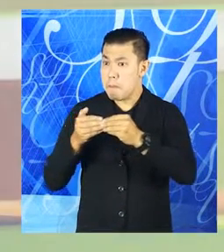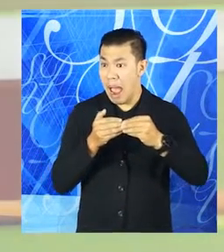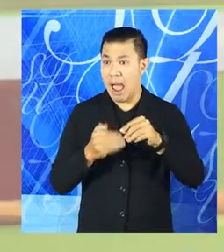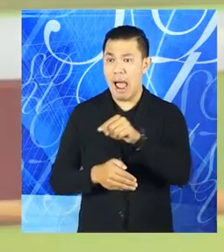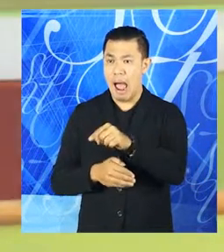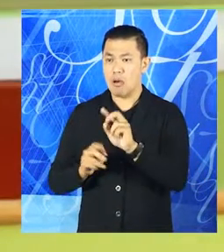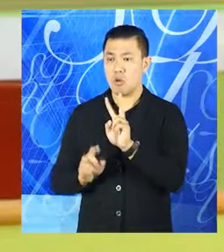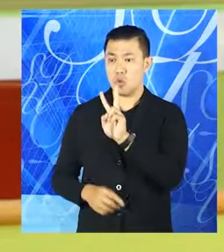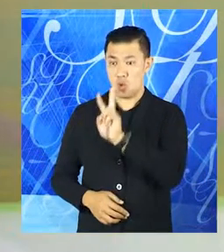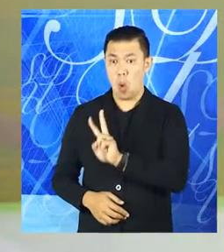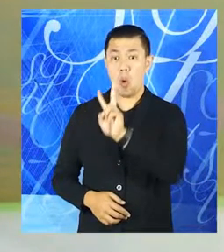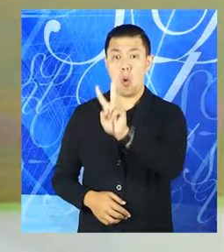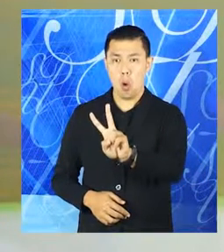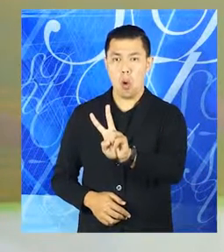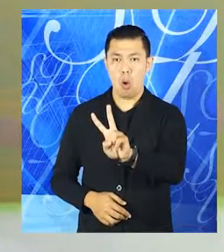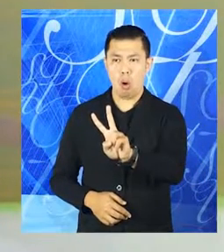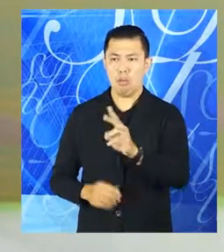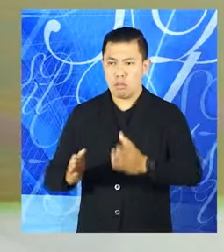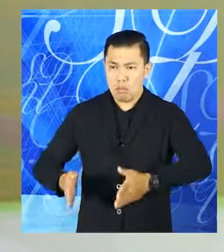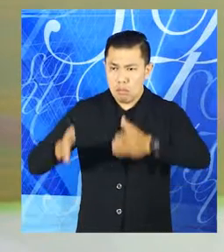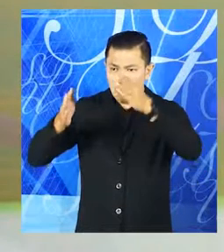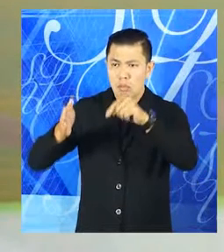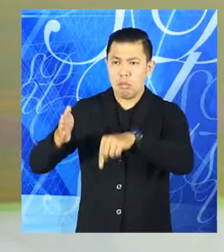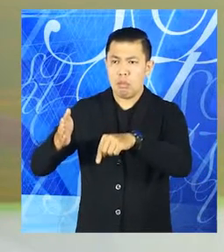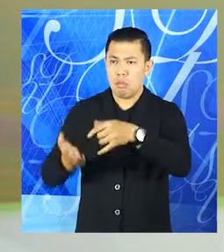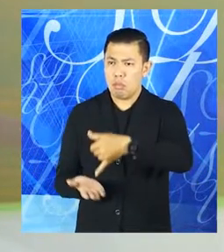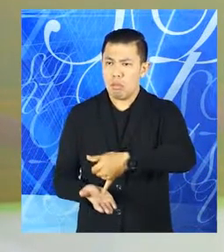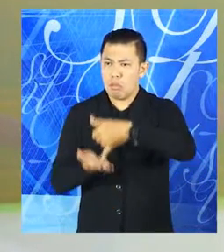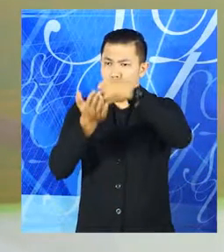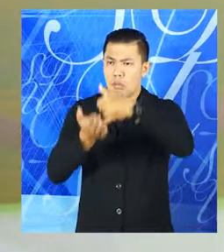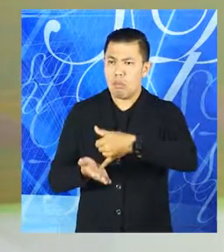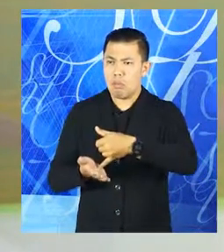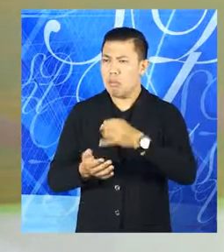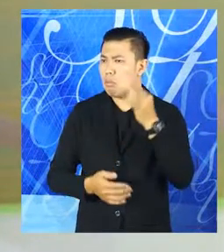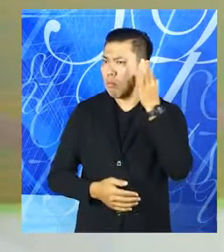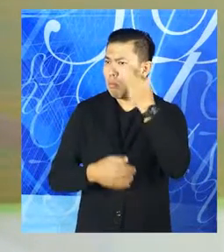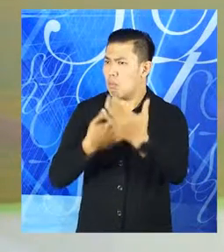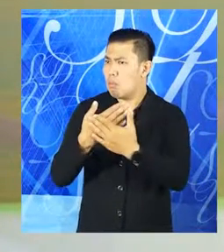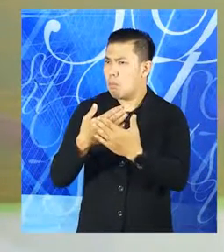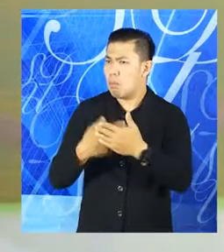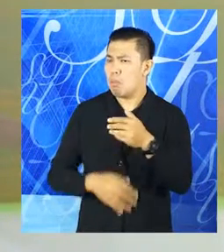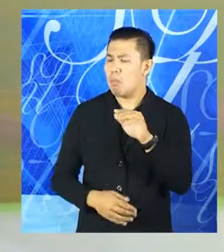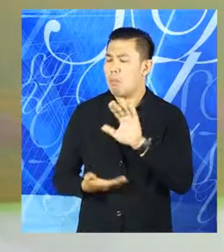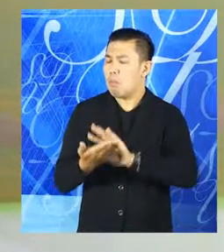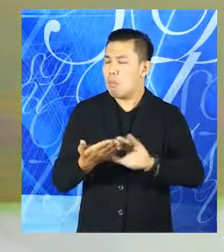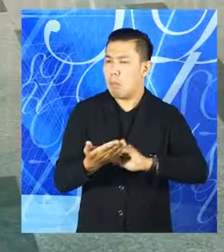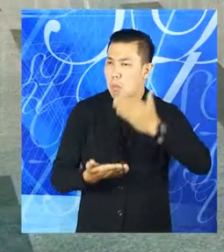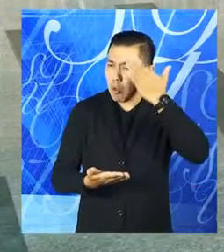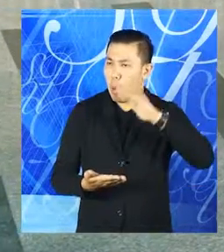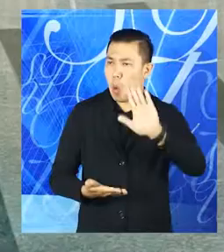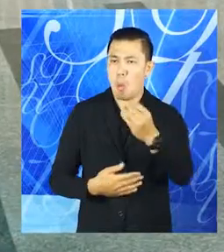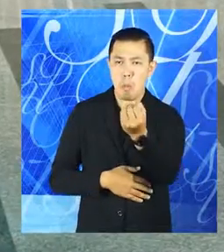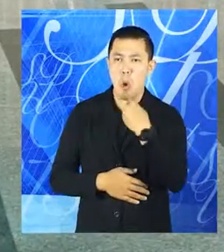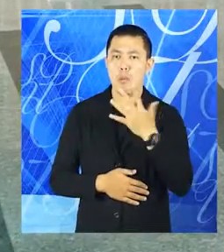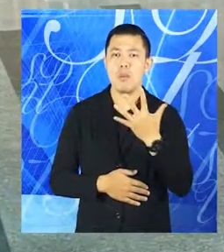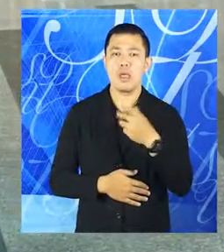ต้องไปด้วยกันและตึกนั้นยังไม่มีลิฟต์ซึ่งมีเสียงและตัวอักษรเบรลล์ปรากฏผู้นำ